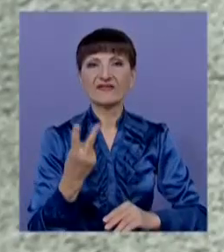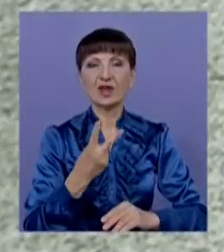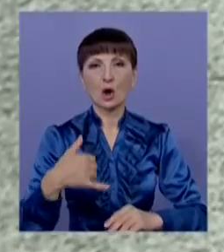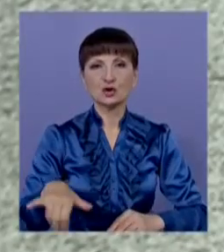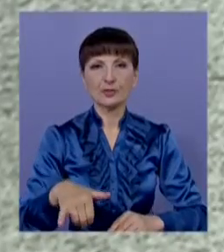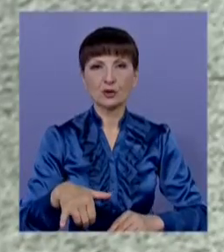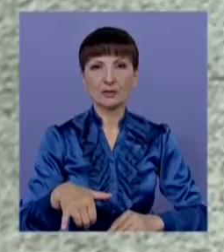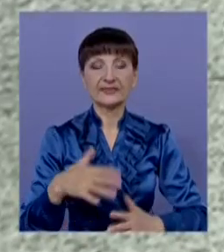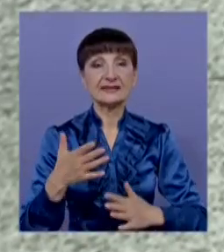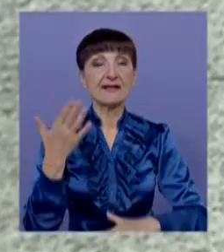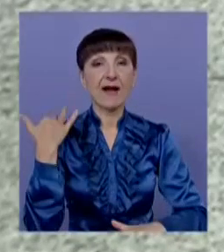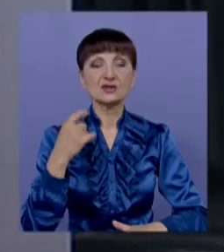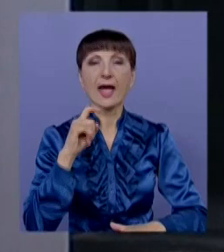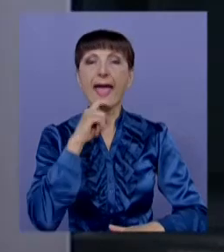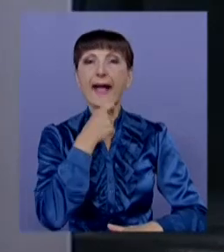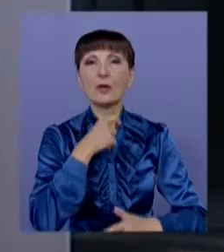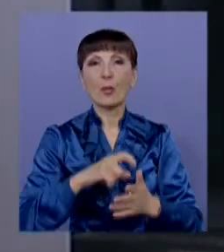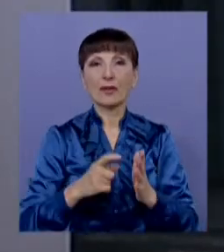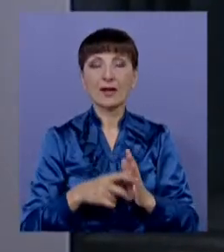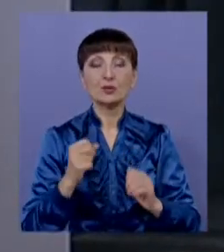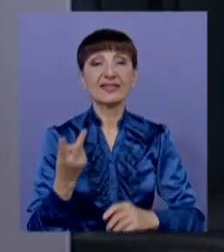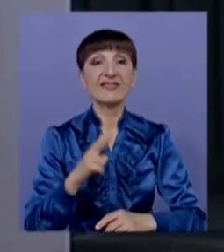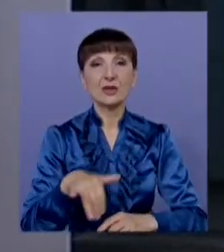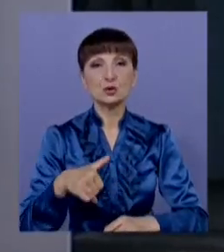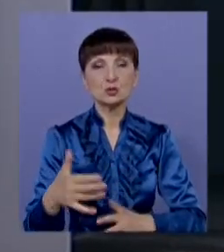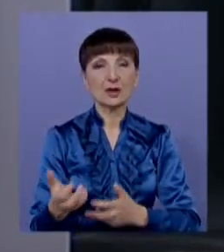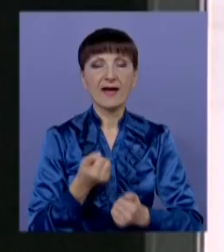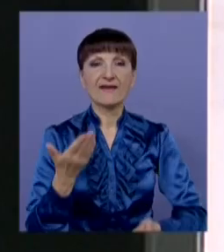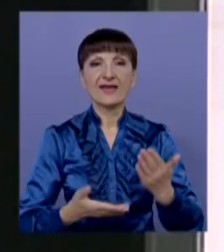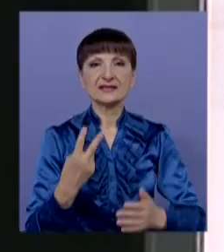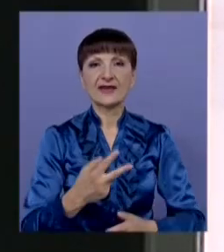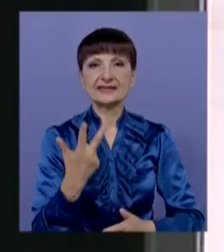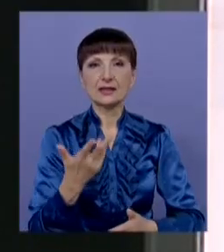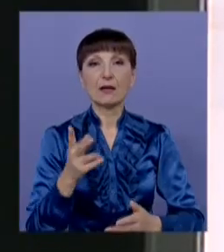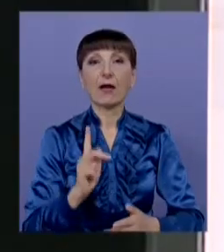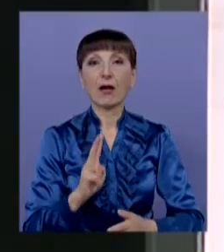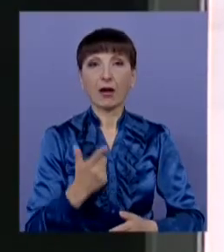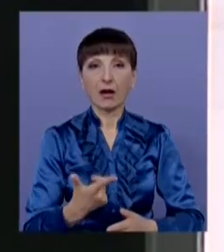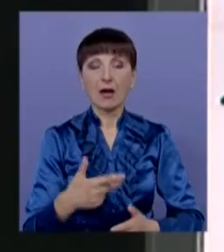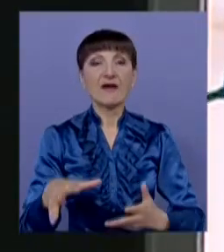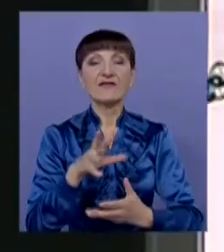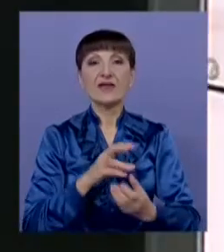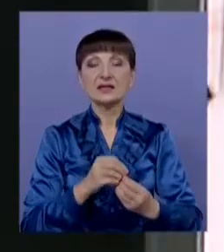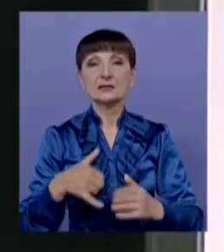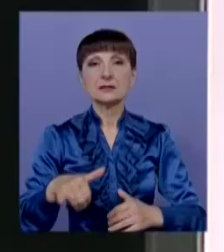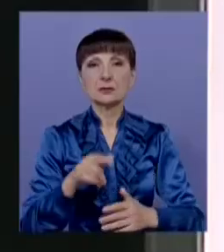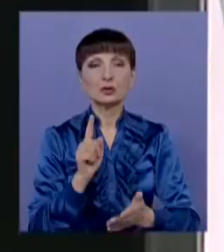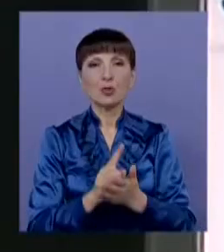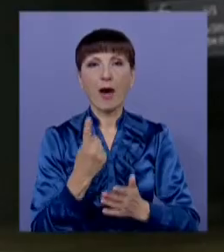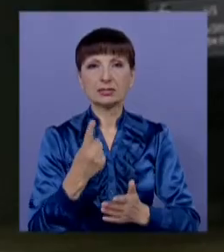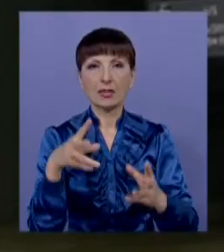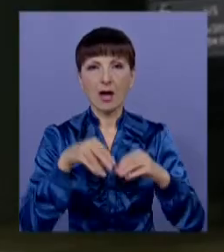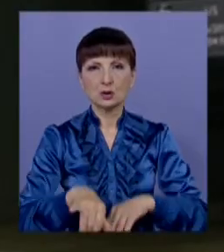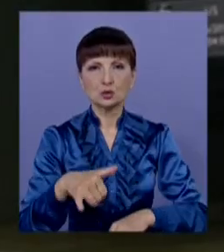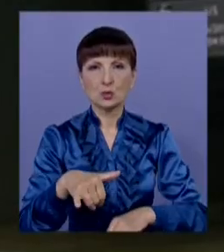чемодан. Если раньше в эконом-класс можно было взять две сумки общим весом 23 килограмма, то теперь весь скарб нужно уместить в одну.